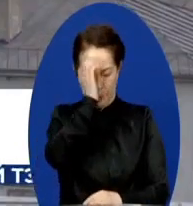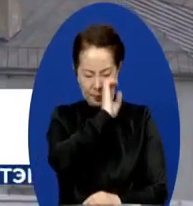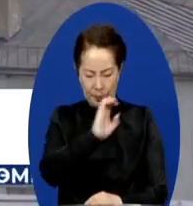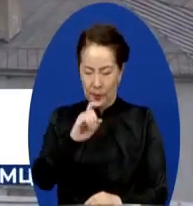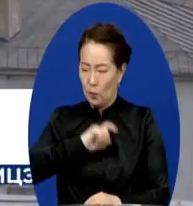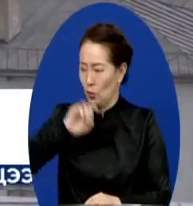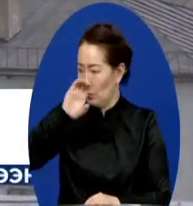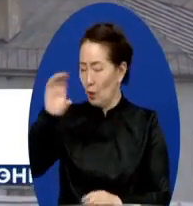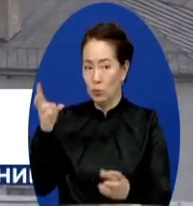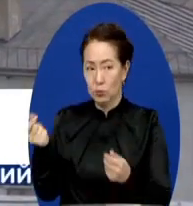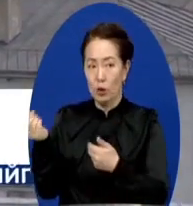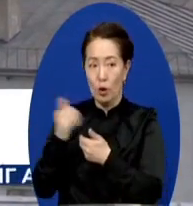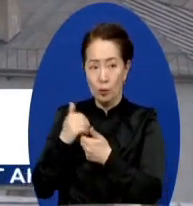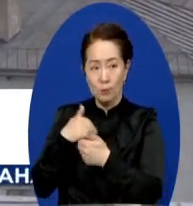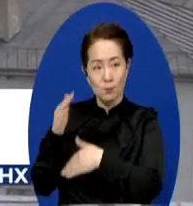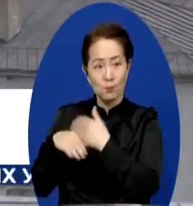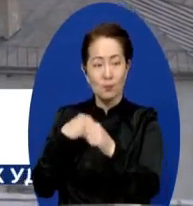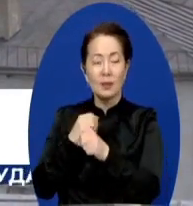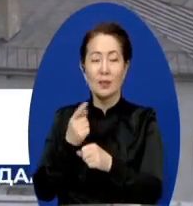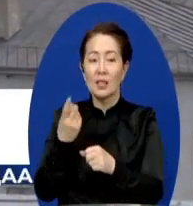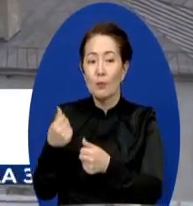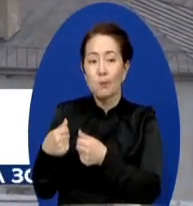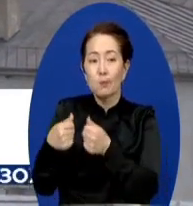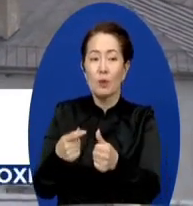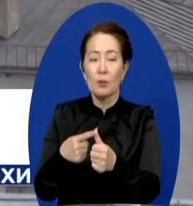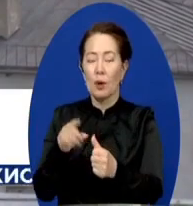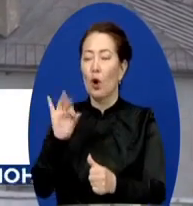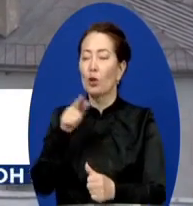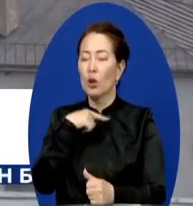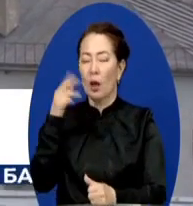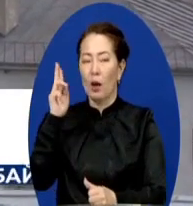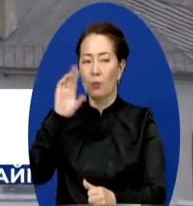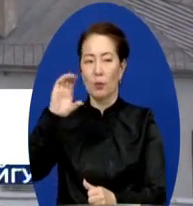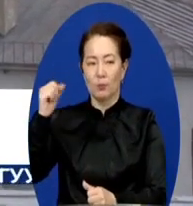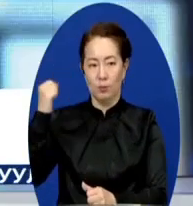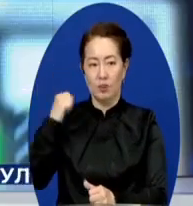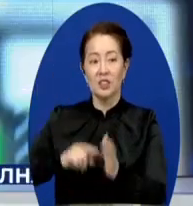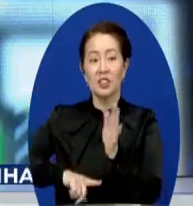хувийн хөвшлийн хөрөнгө оруулалтаар хийх энэ ажлын эхний хөрөнгө оруулалтыг оюу толгой компани хийхээр болжээ.